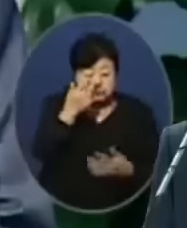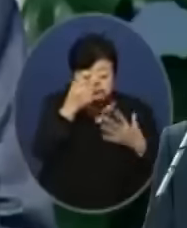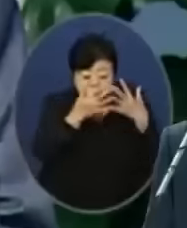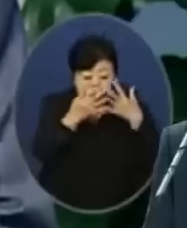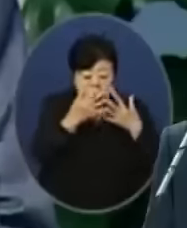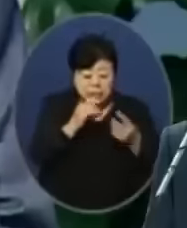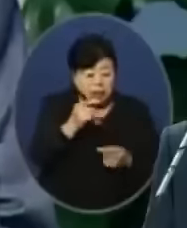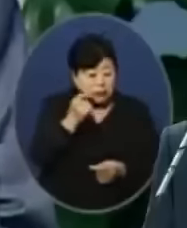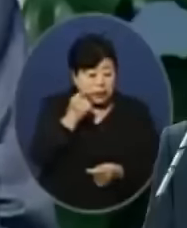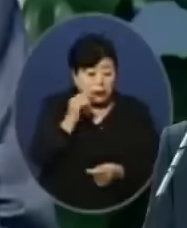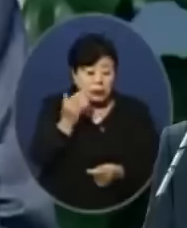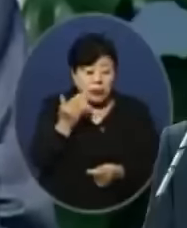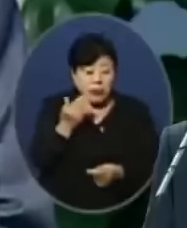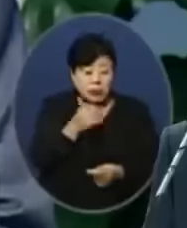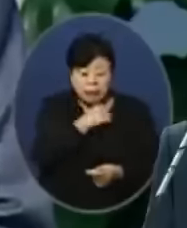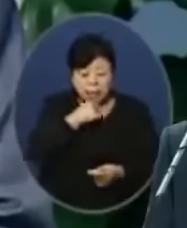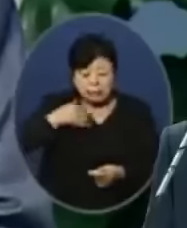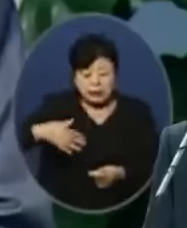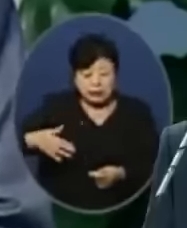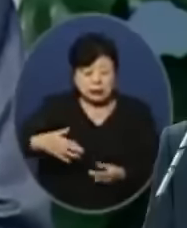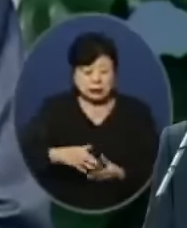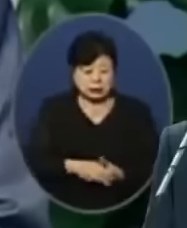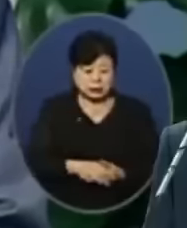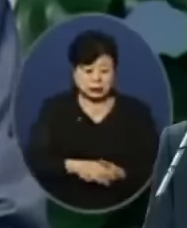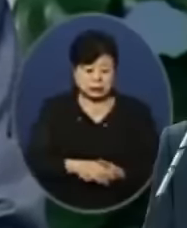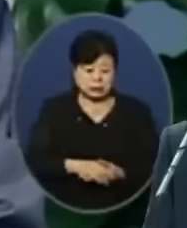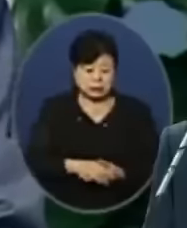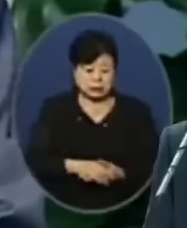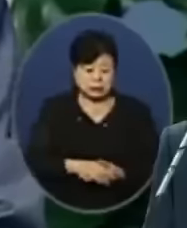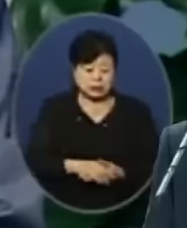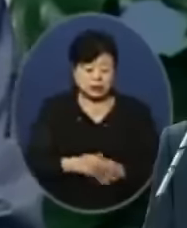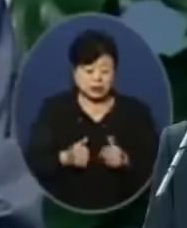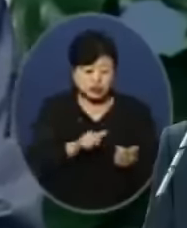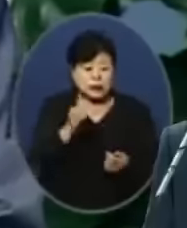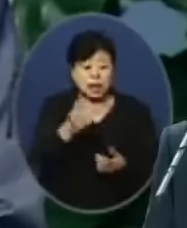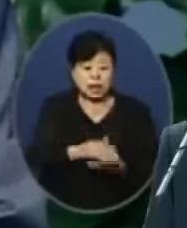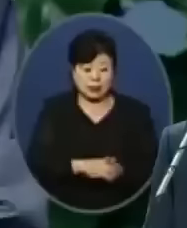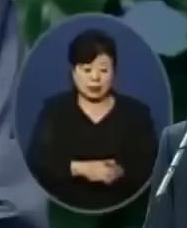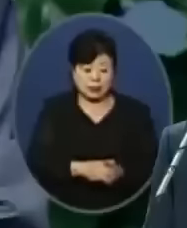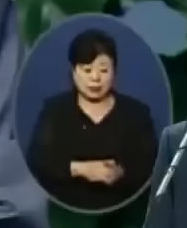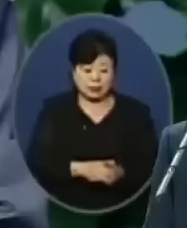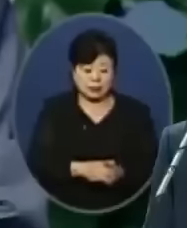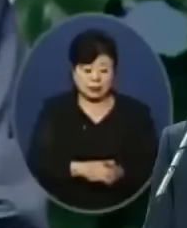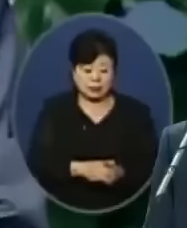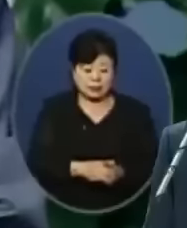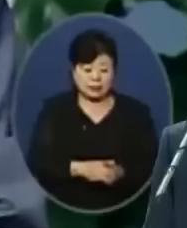나오고 입맛이 없어지고 병이 걸리고 죽게 되는 것입니다.